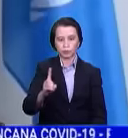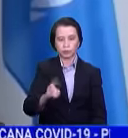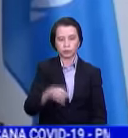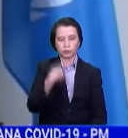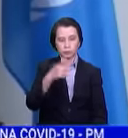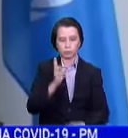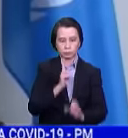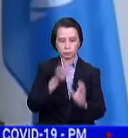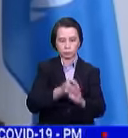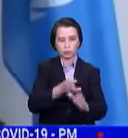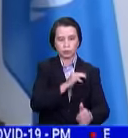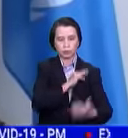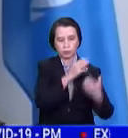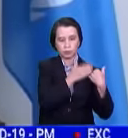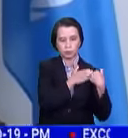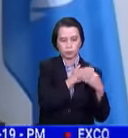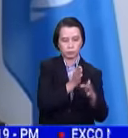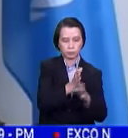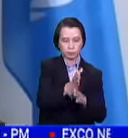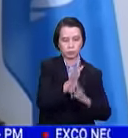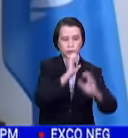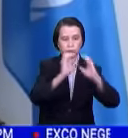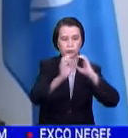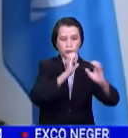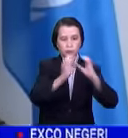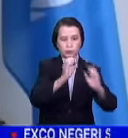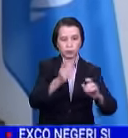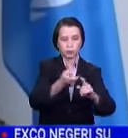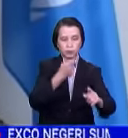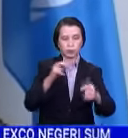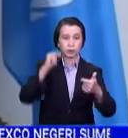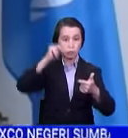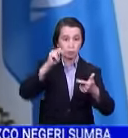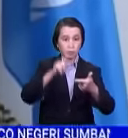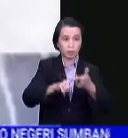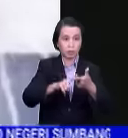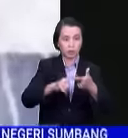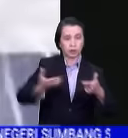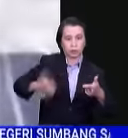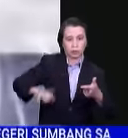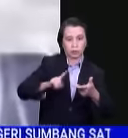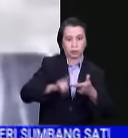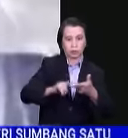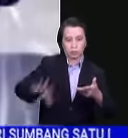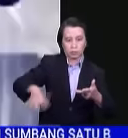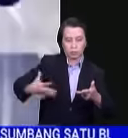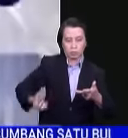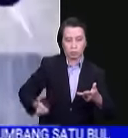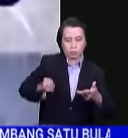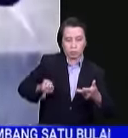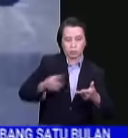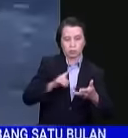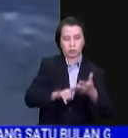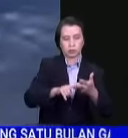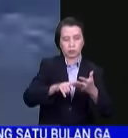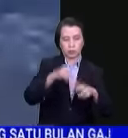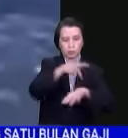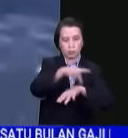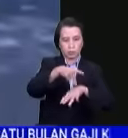turut disertai menteri bertanggungjawab dalam bidang komunikasi dari Nigeria, Bangladesh, Kemboja dan Filipina.